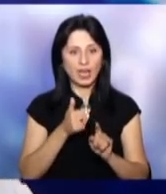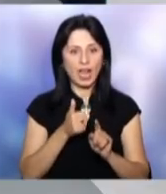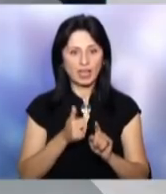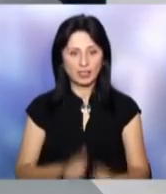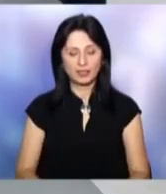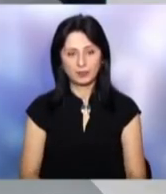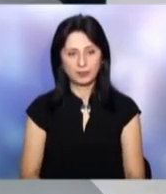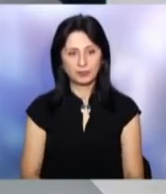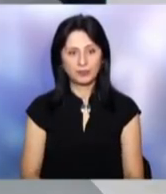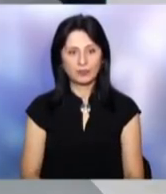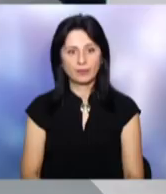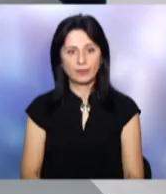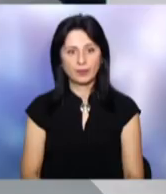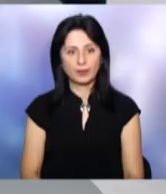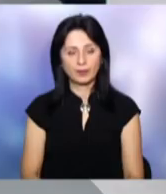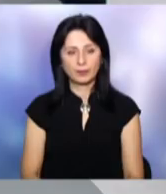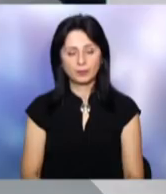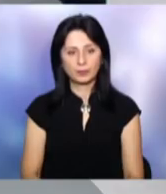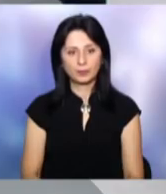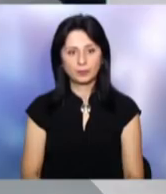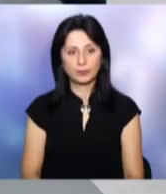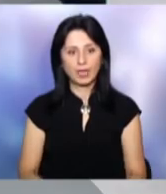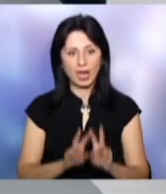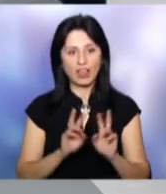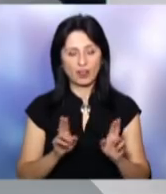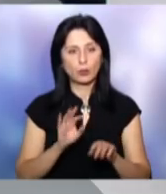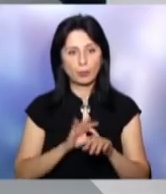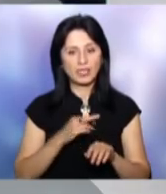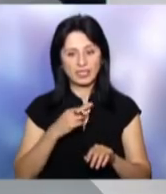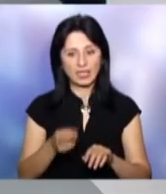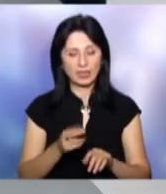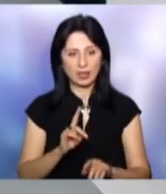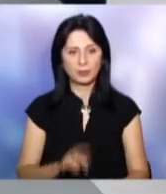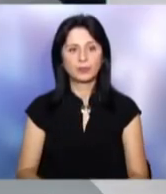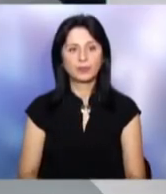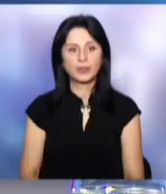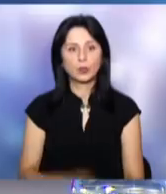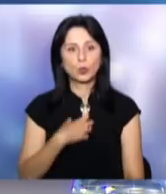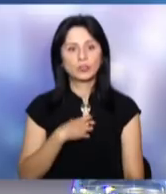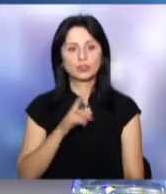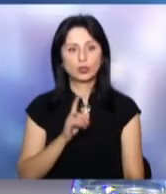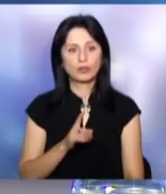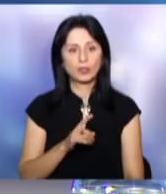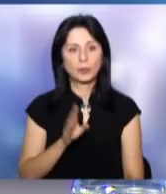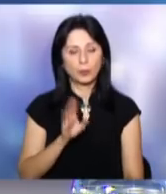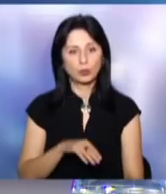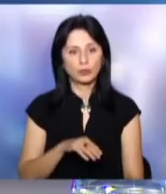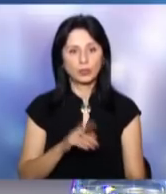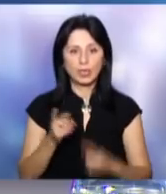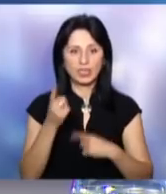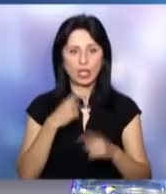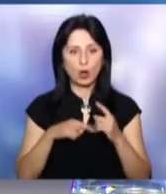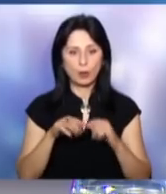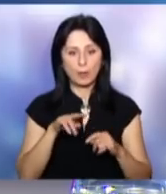რომ გავაიგივოთ, ანუ საკუთარი თავი გავაიგივოთ პაციენტთან, რა თქმა უნდა. ეს უმნიშვნელოვანესია, მოდით